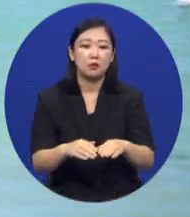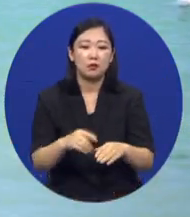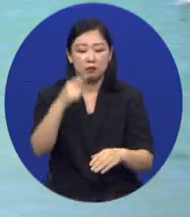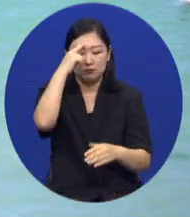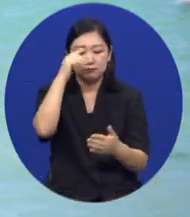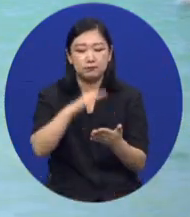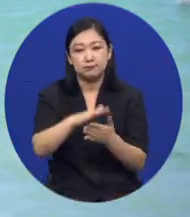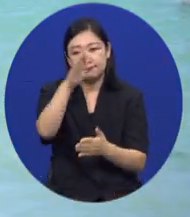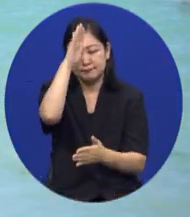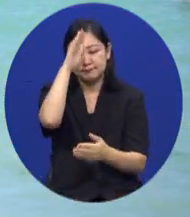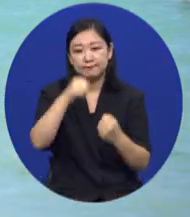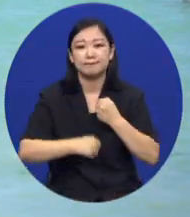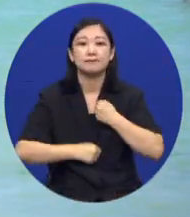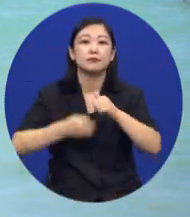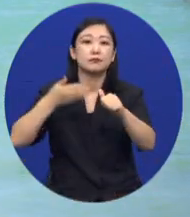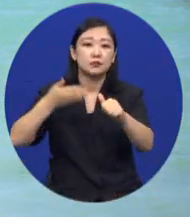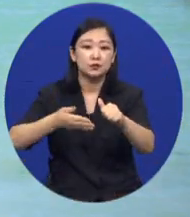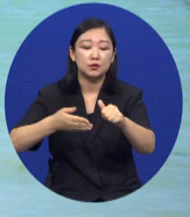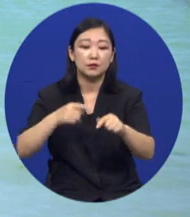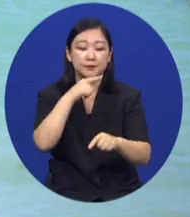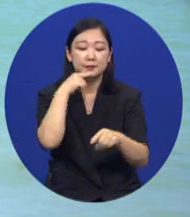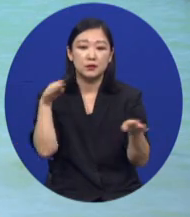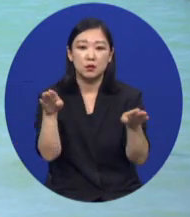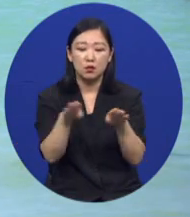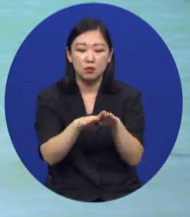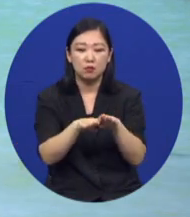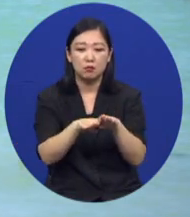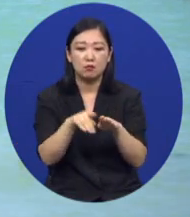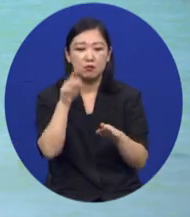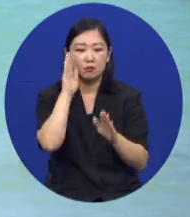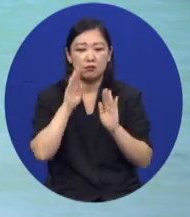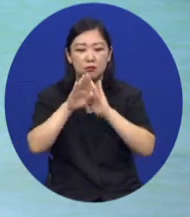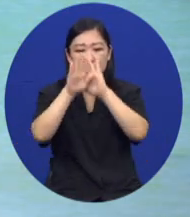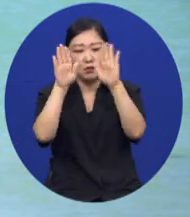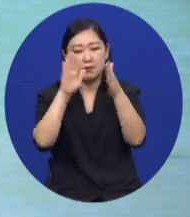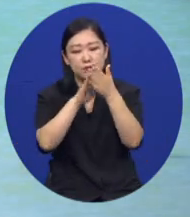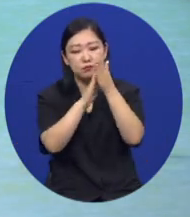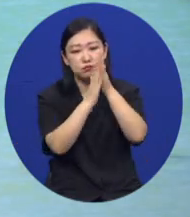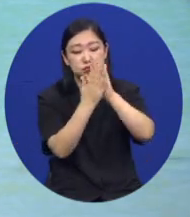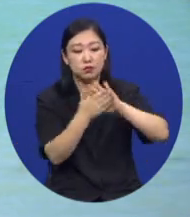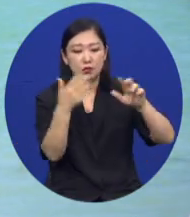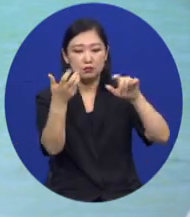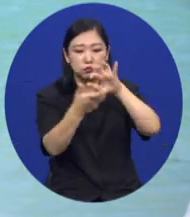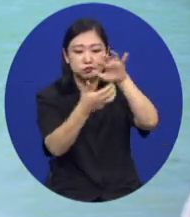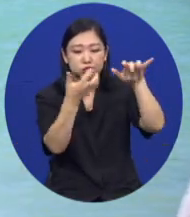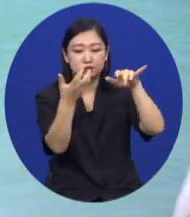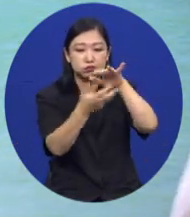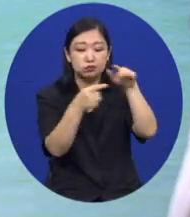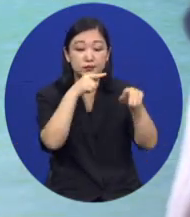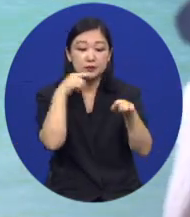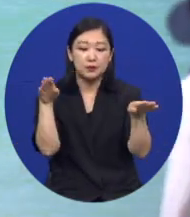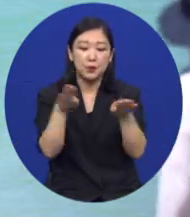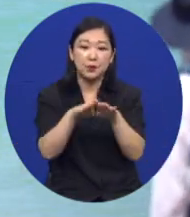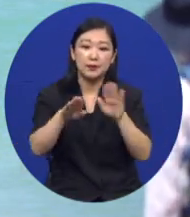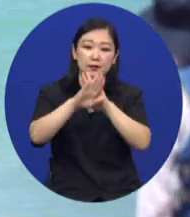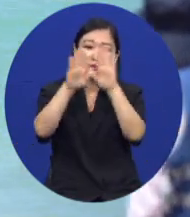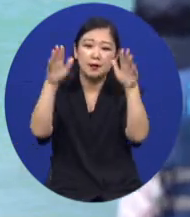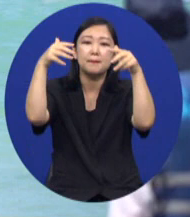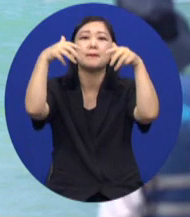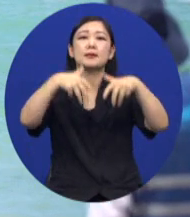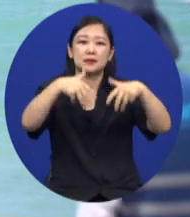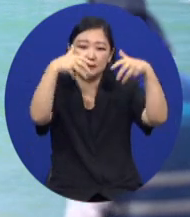질환에 유의하시기 바랍니다. 일요일부터는 하늘이 급변하겠습니다. 흐리다가 일요일 낮부터 비가 내리기 시작할